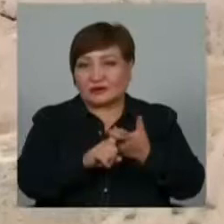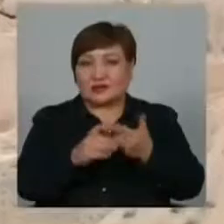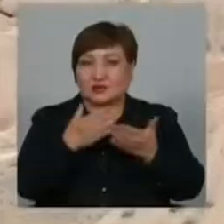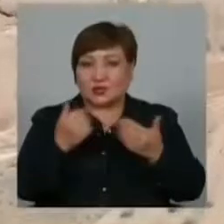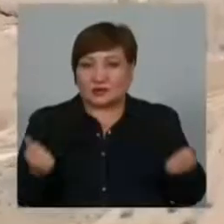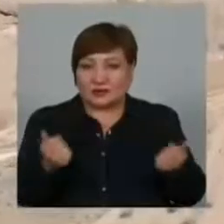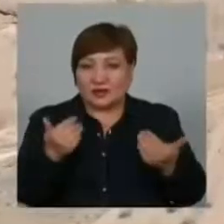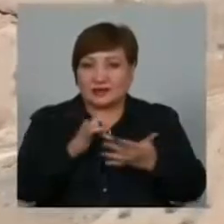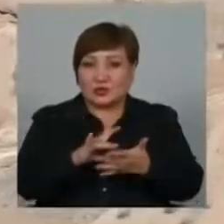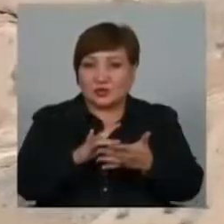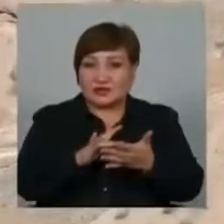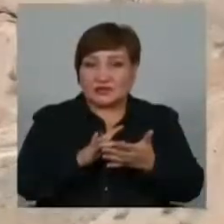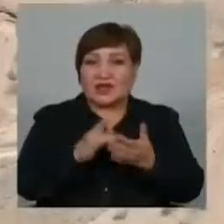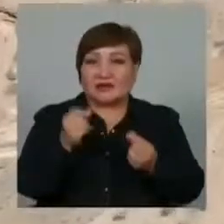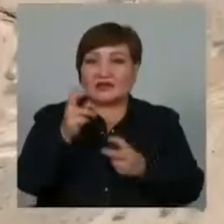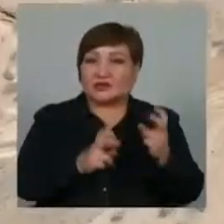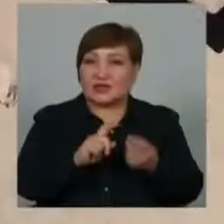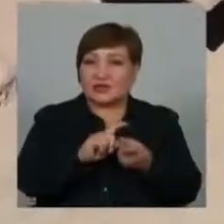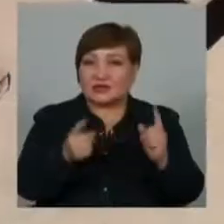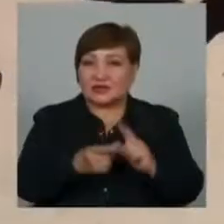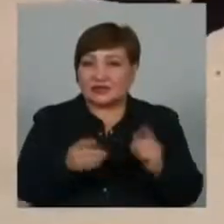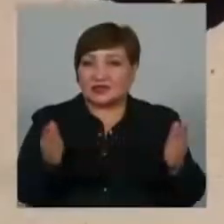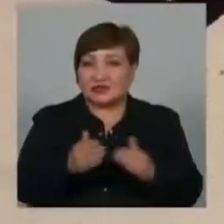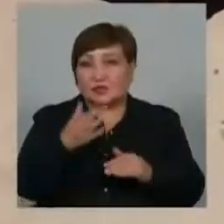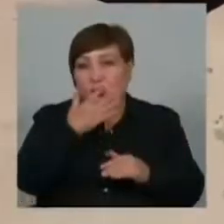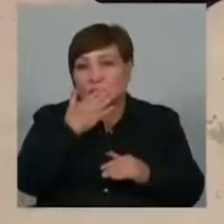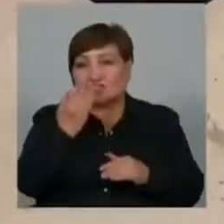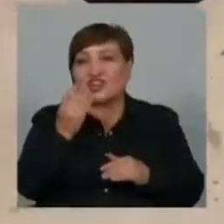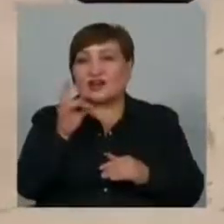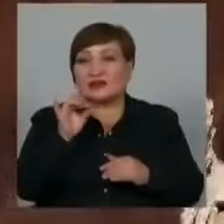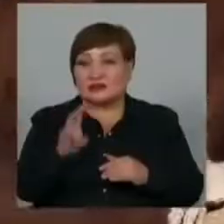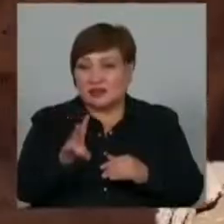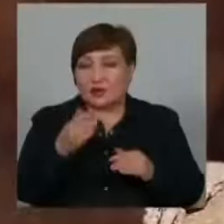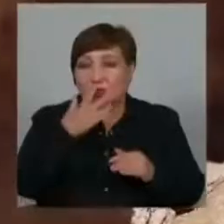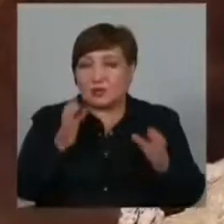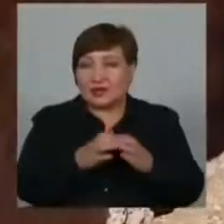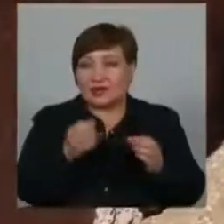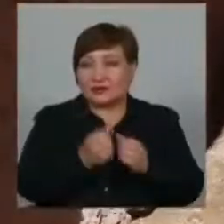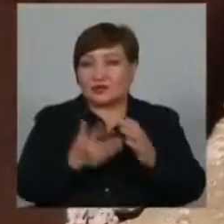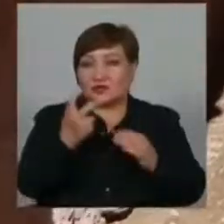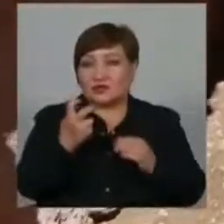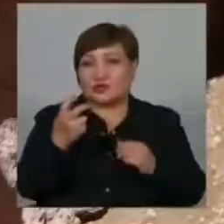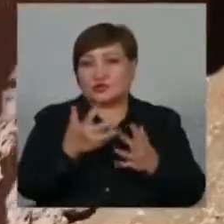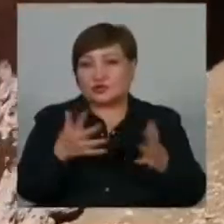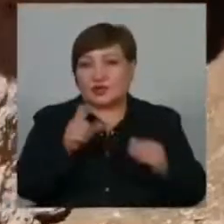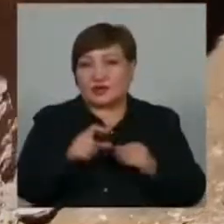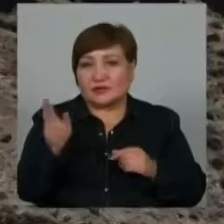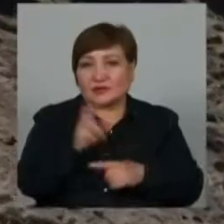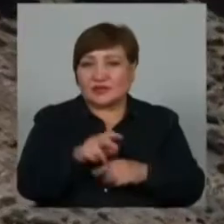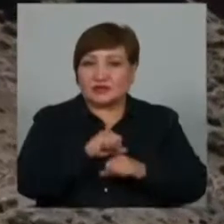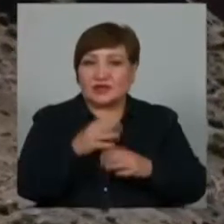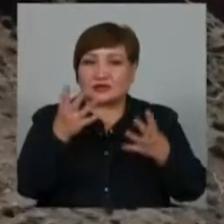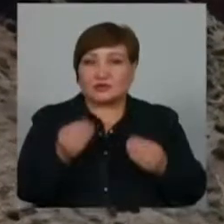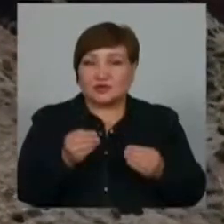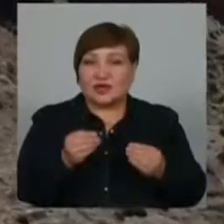Қазір туризмнің индустриясына айналып келе жатқан Шарын ұлттық паркіне күніне 300-ге жоқ адам келеді екен. Демалыс күні олардың саны тіпті көп.